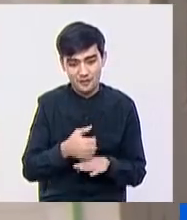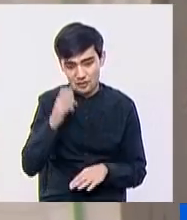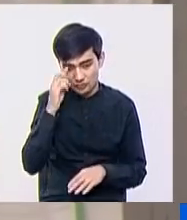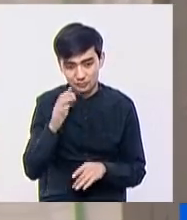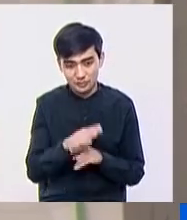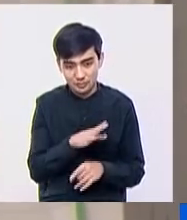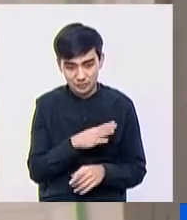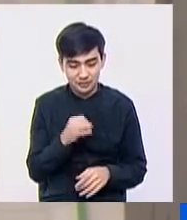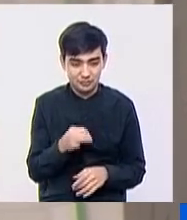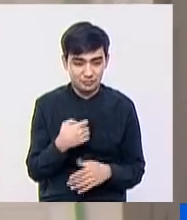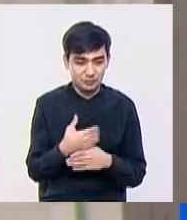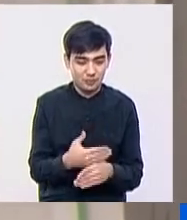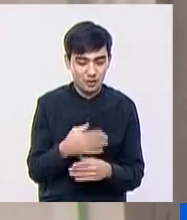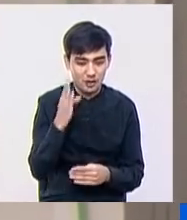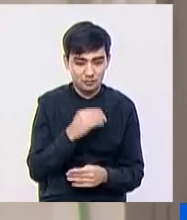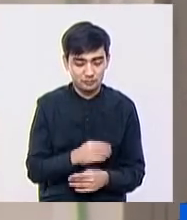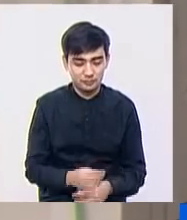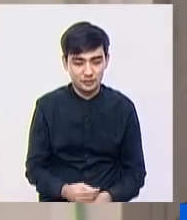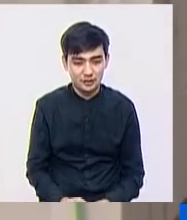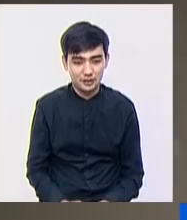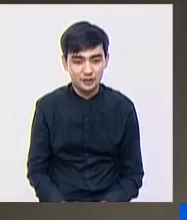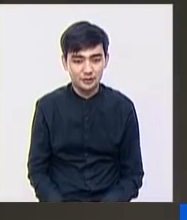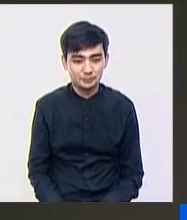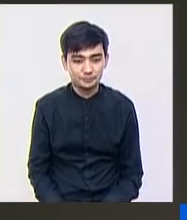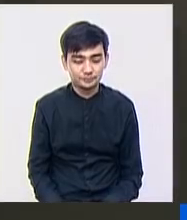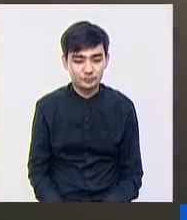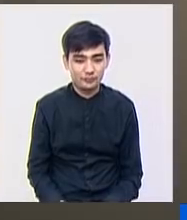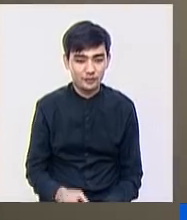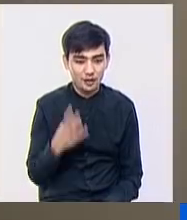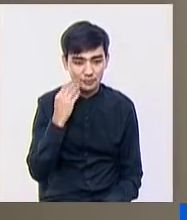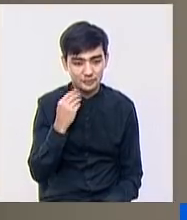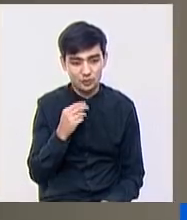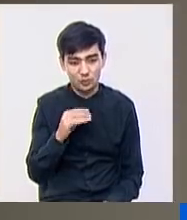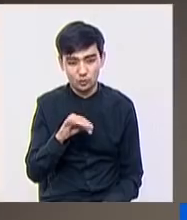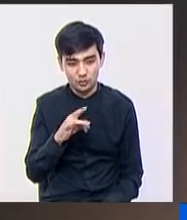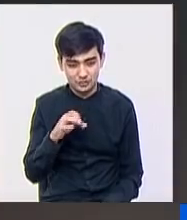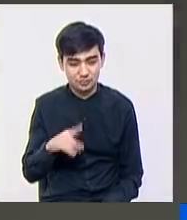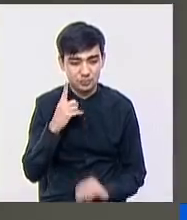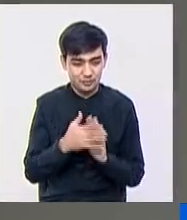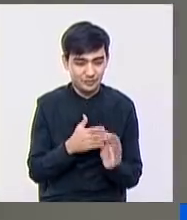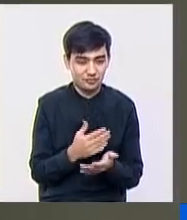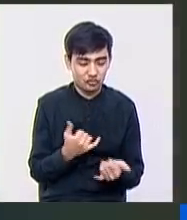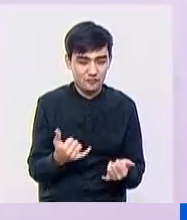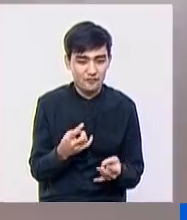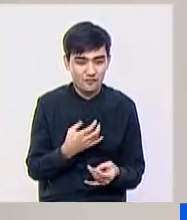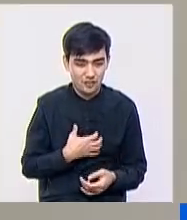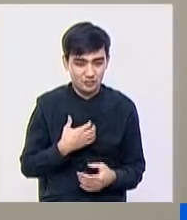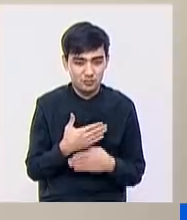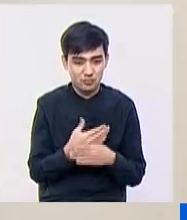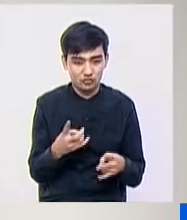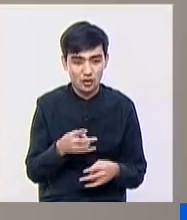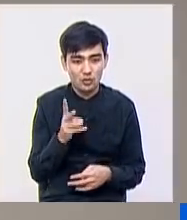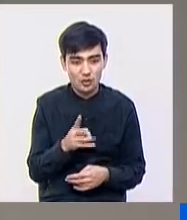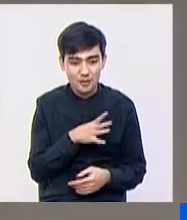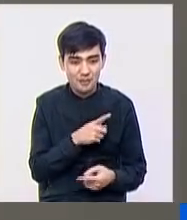государства меры по обеспечению безопасности и стабильности. Алматинские юристы понимают, что сейчас как никогда нужна их помощь. Особенно тем,